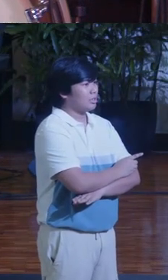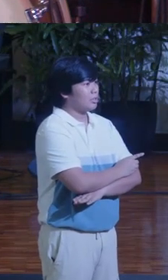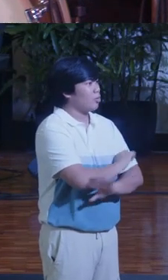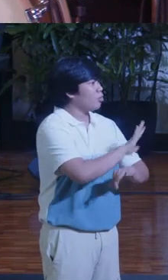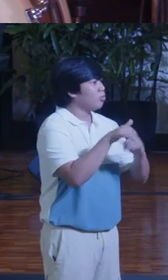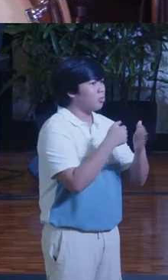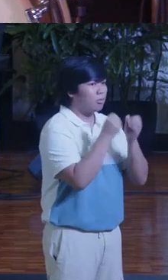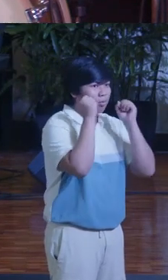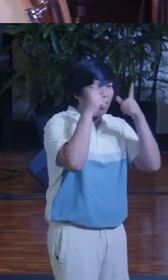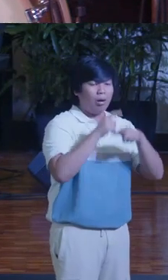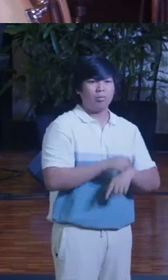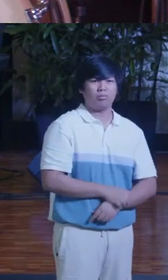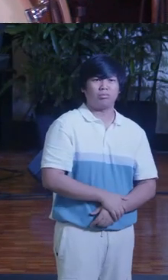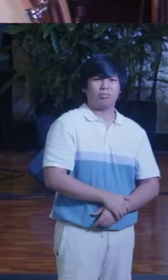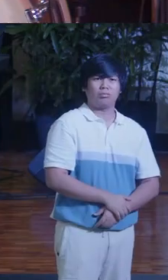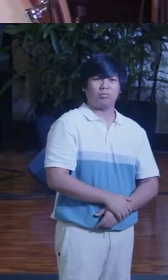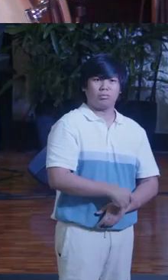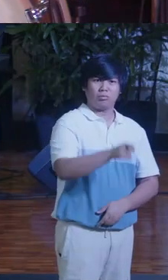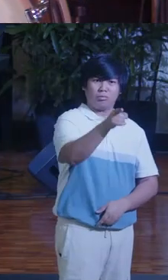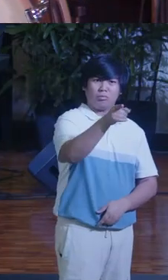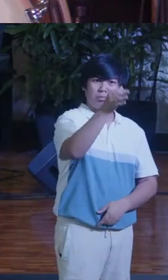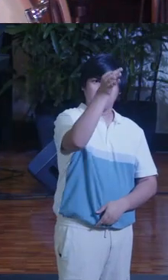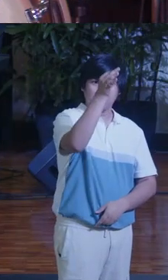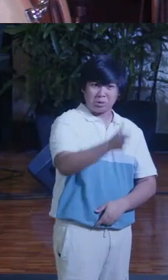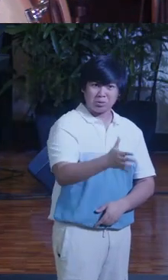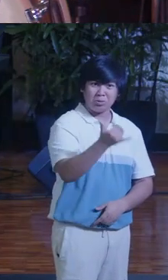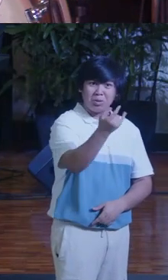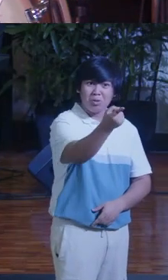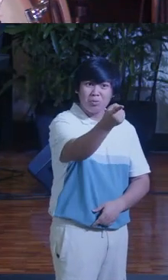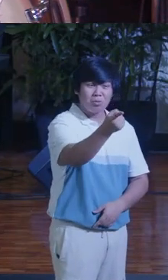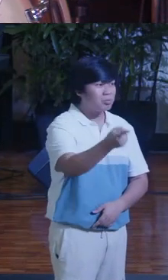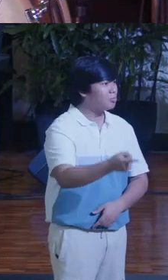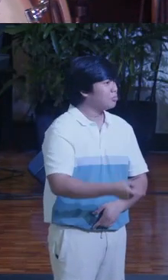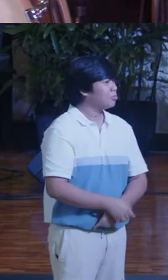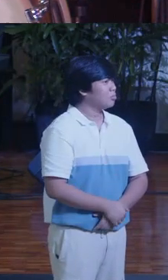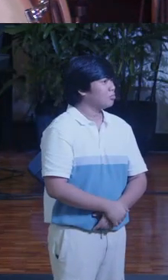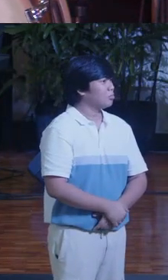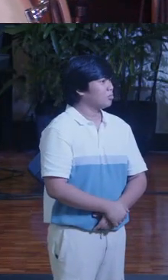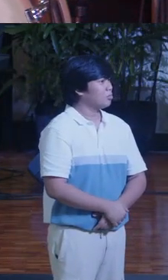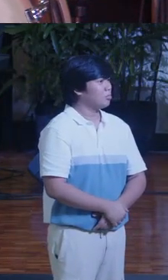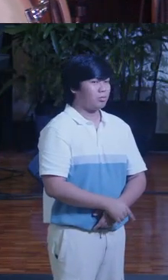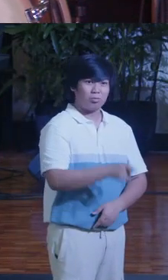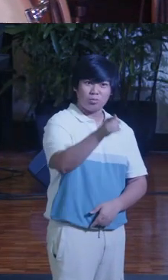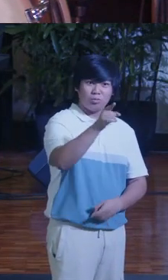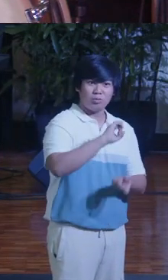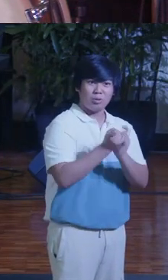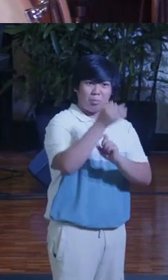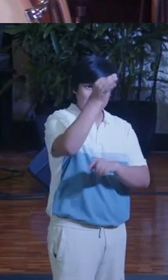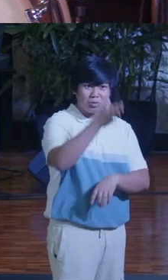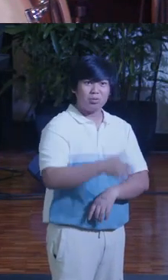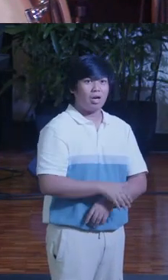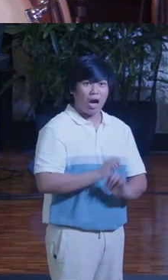lahat sila ay isa ang sinabi, ha? Si BJ? Naging pastor?